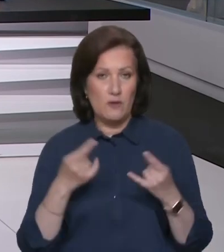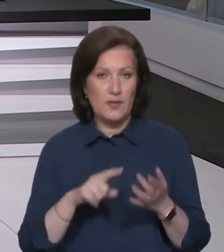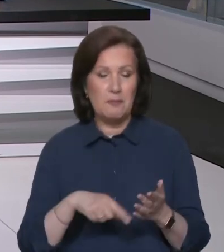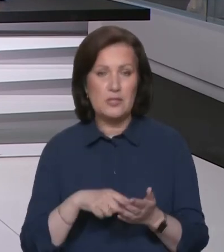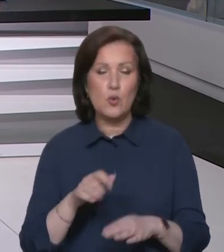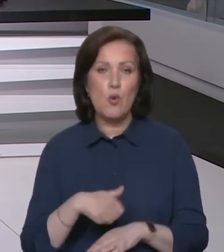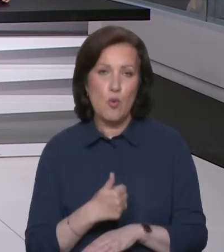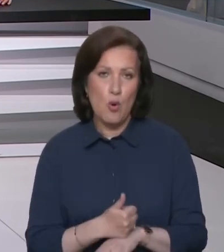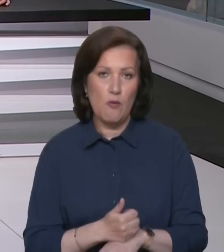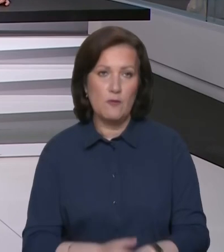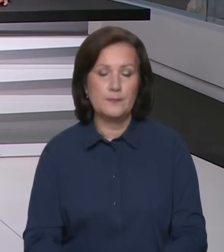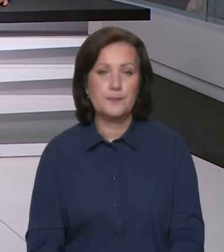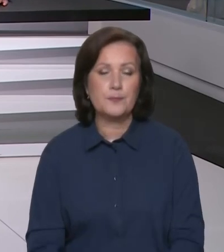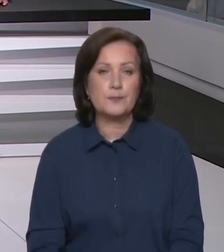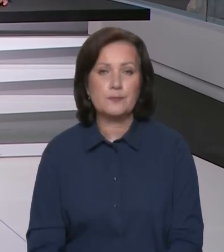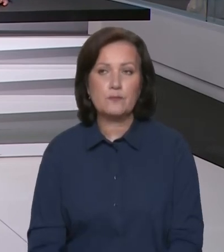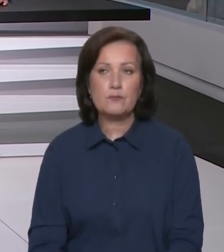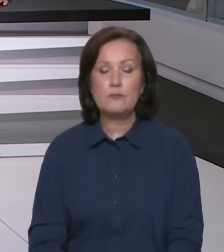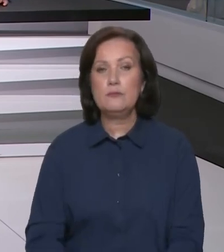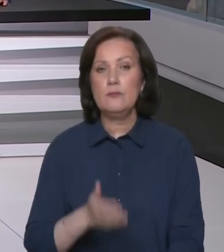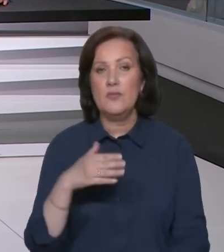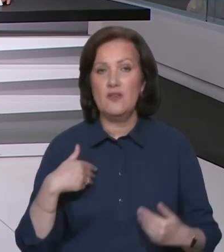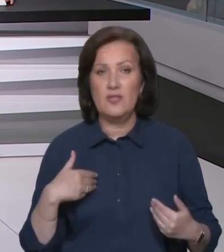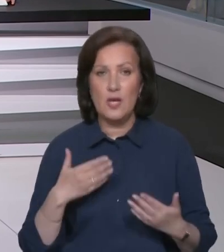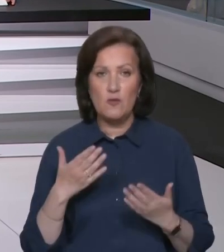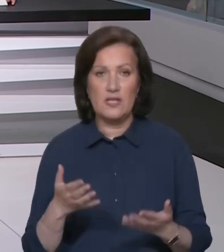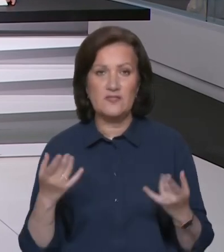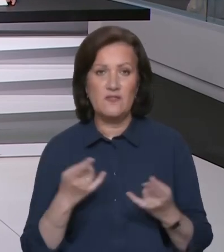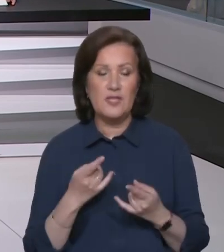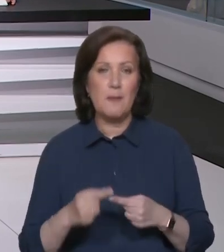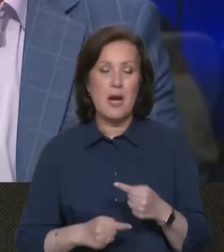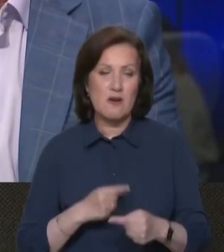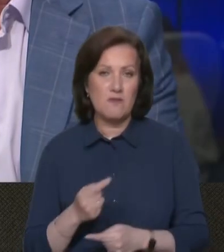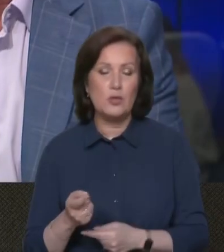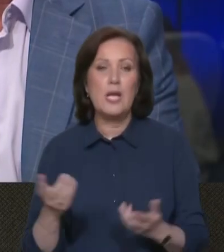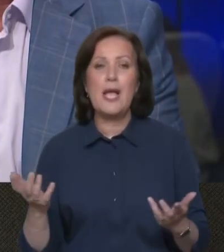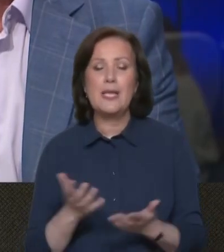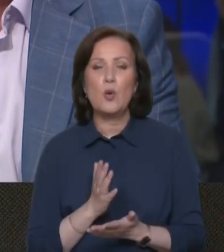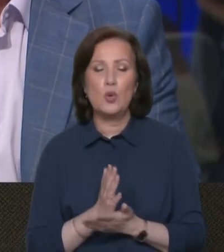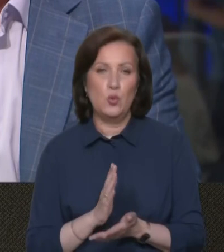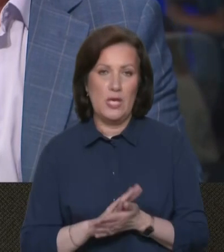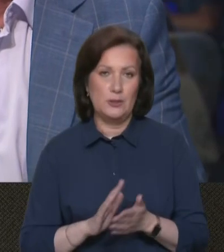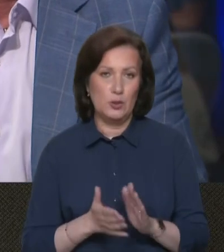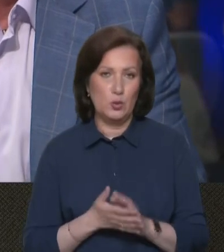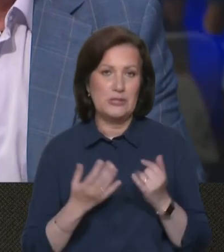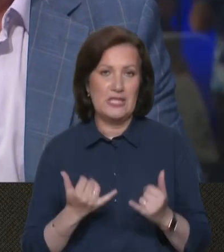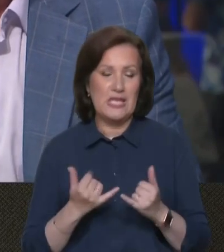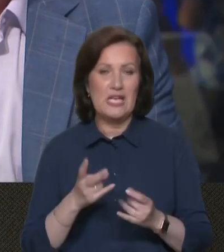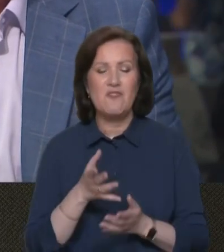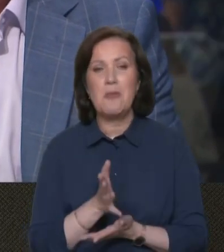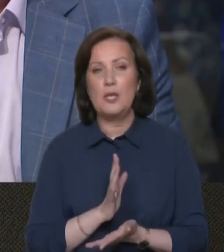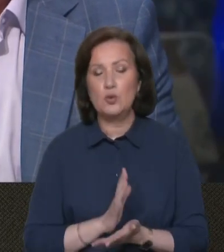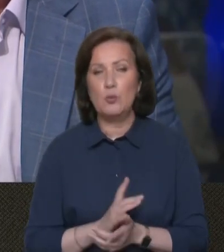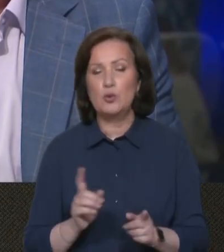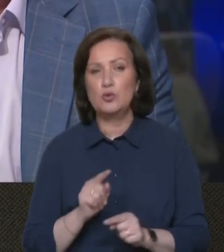міського голову Івана Федорова. Пане Іване, вітаю вас в ефірі марафону. Отож, якою є ситуація нині в